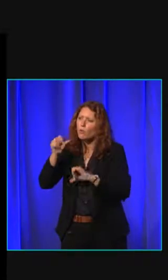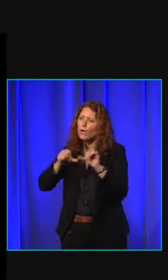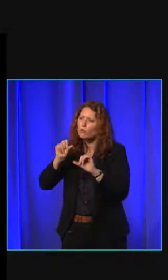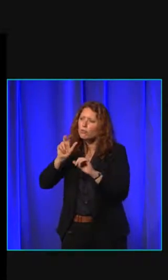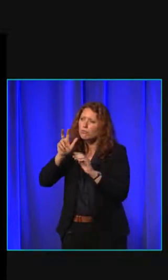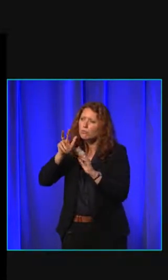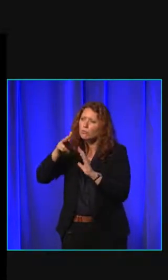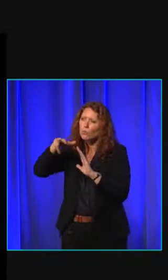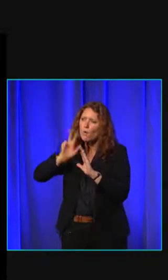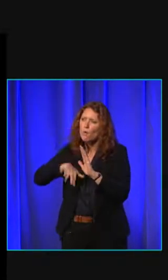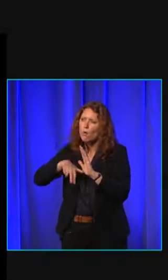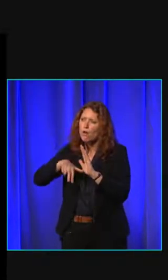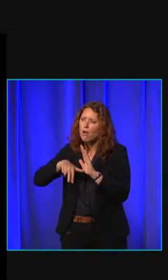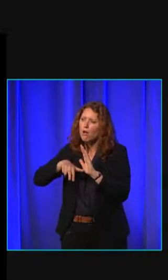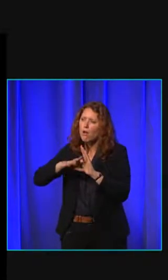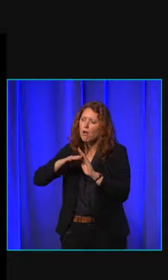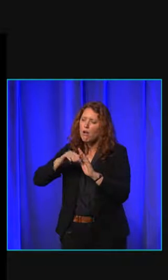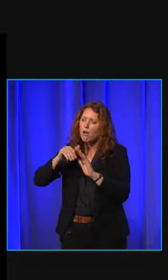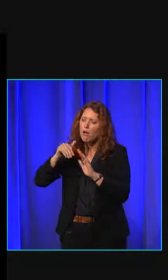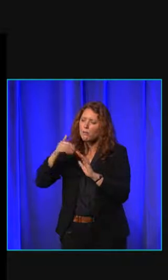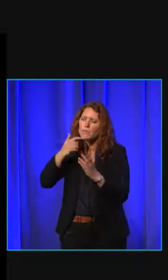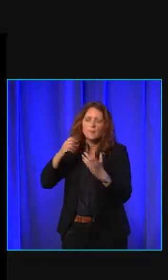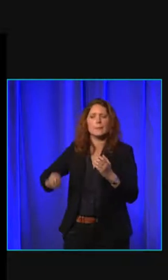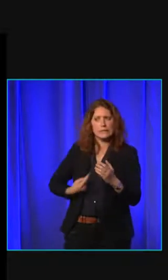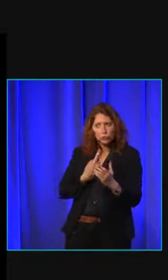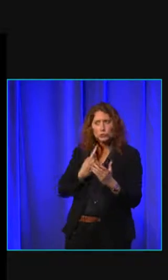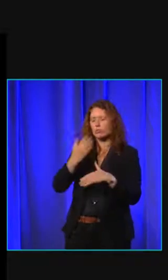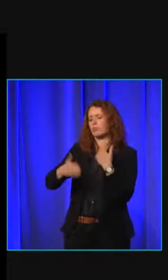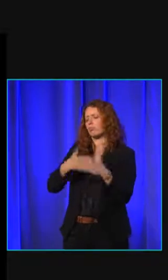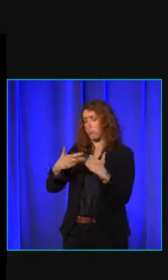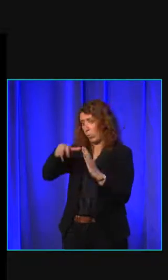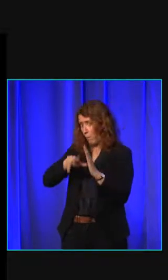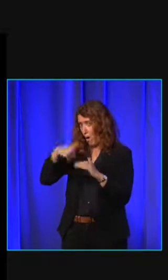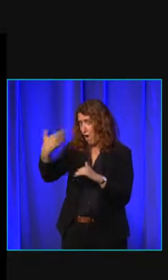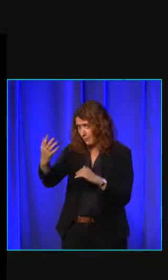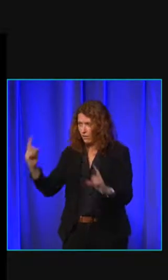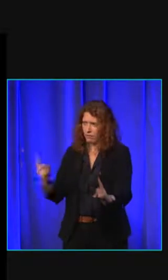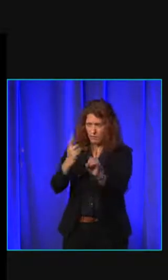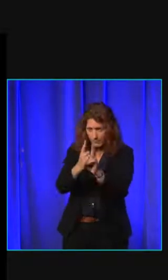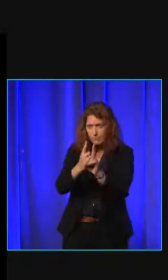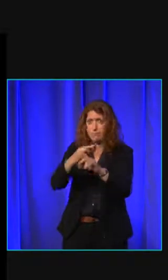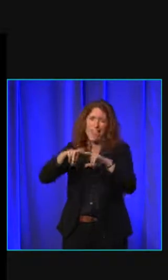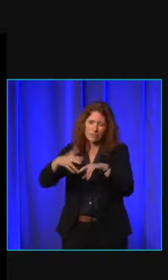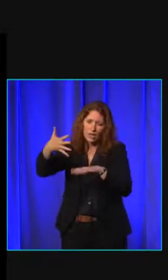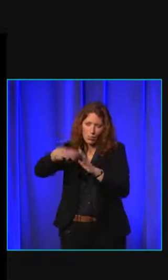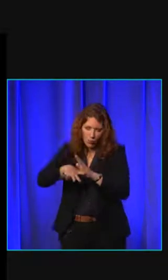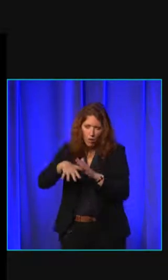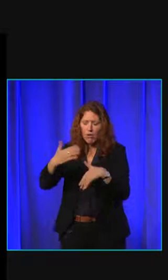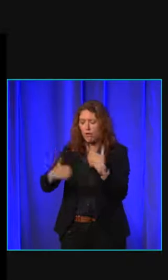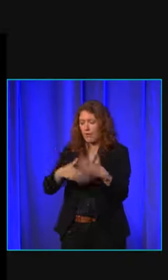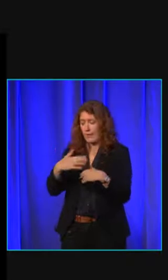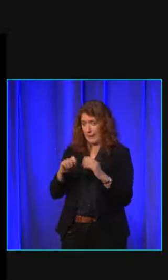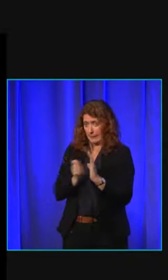trois mois par rapport au début de la blessure, et il avait encore 5 mois à faire. Et quand